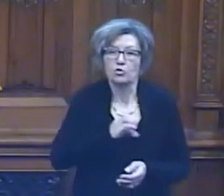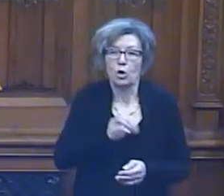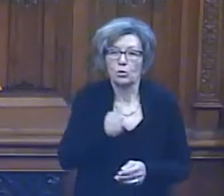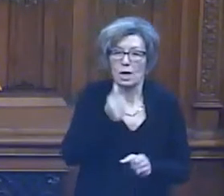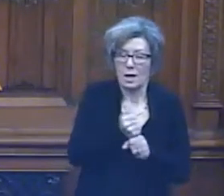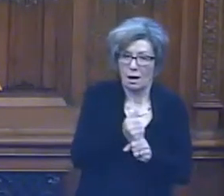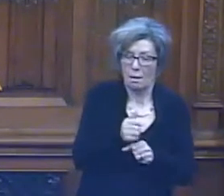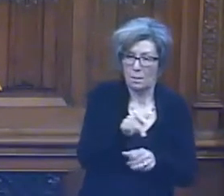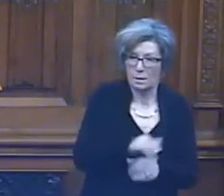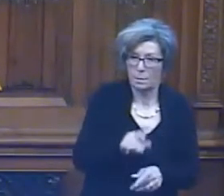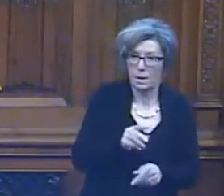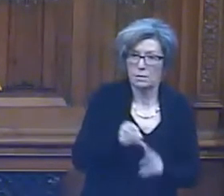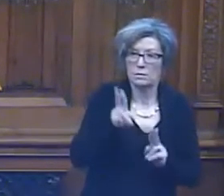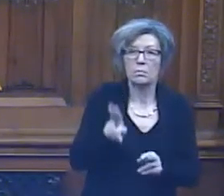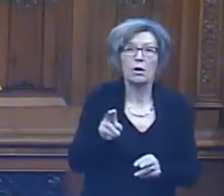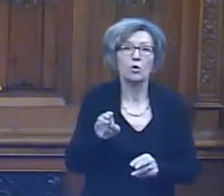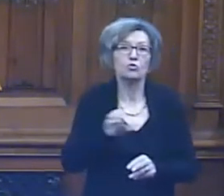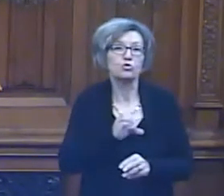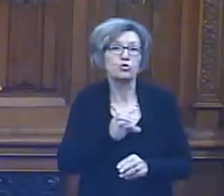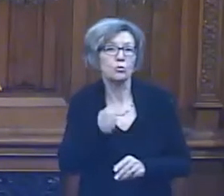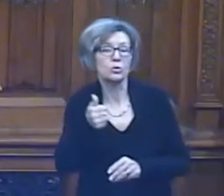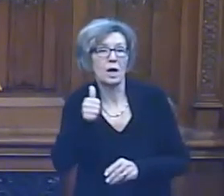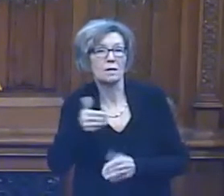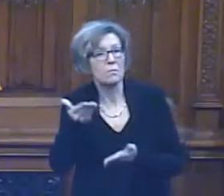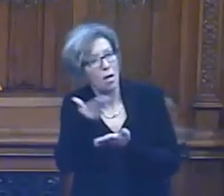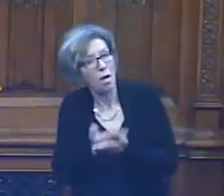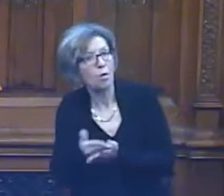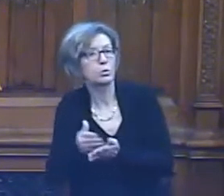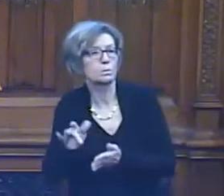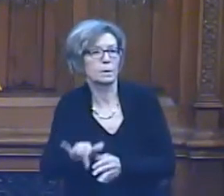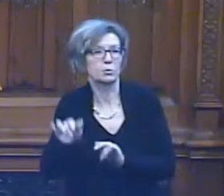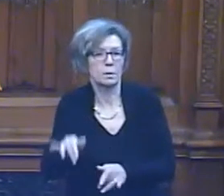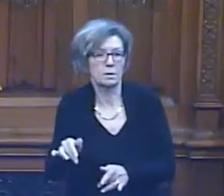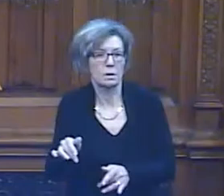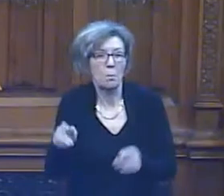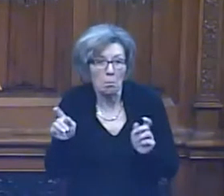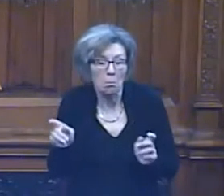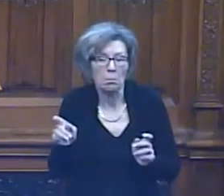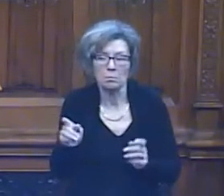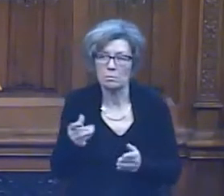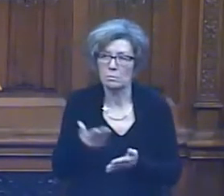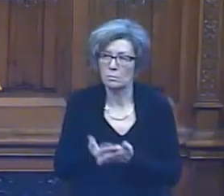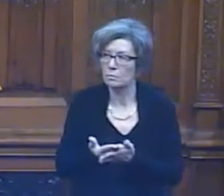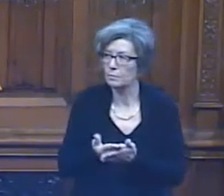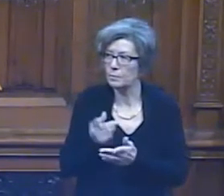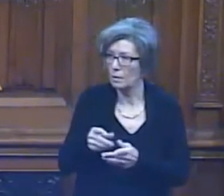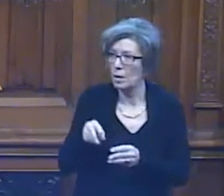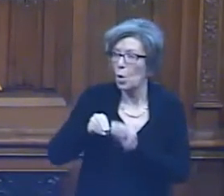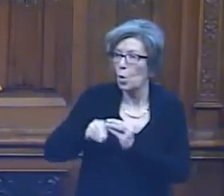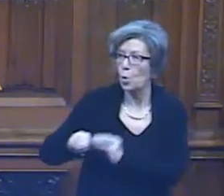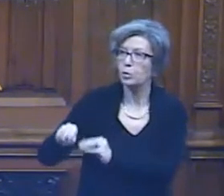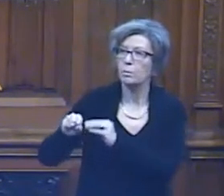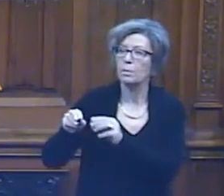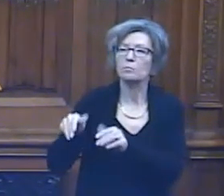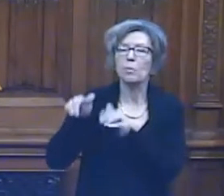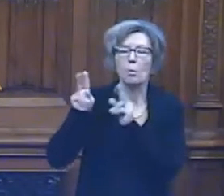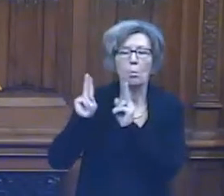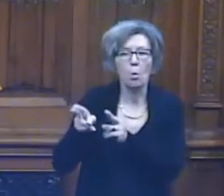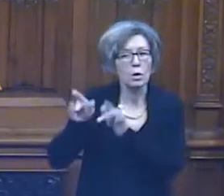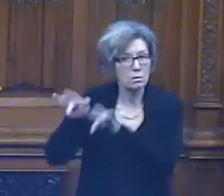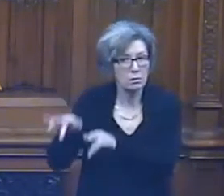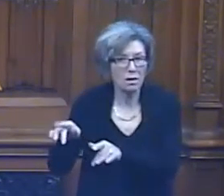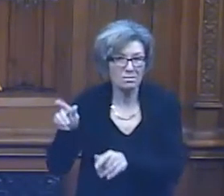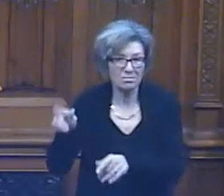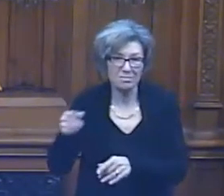einen Arbeitsplatz? Habe ich eine Chance auf einen Ausbildungsplatz? Habe ich die Chance der Unterbringungsmöglichkeiten? Und aus